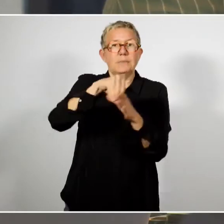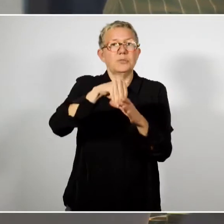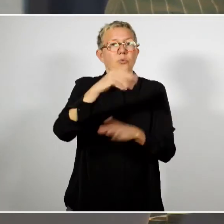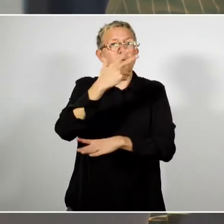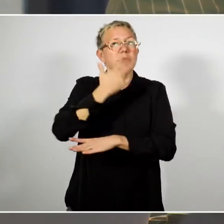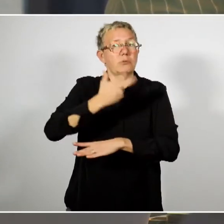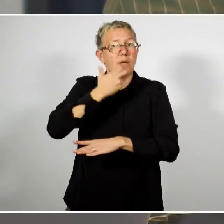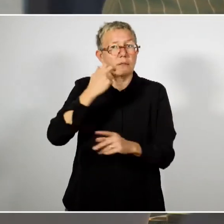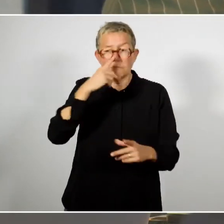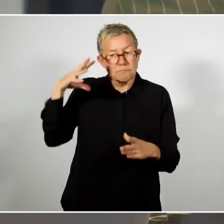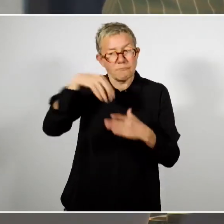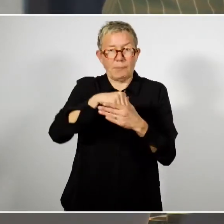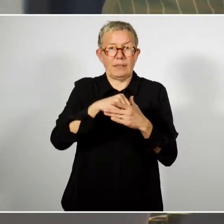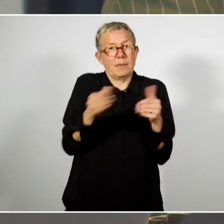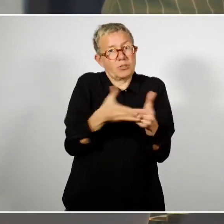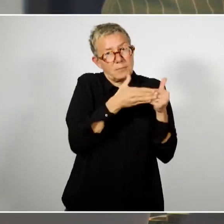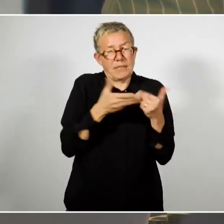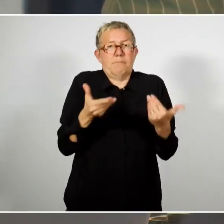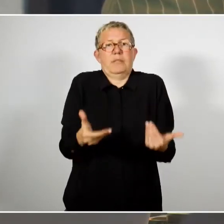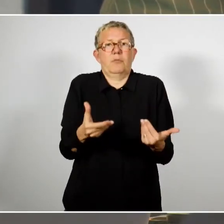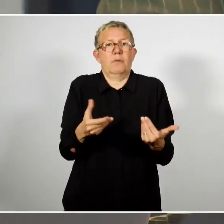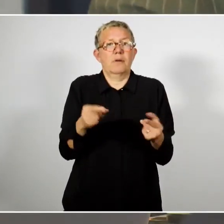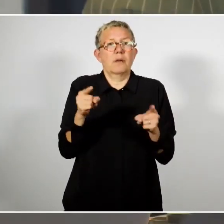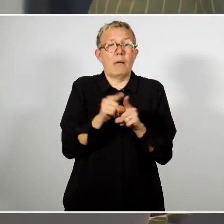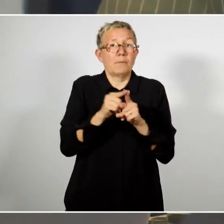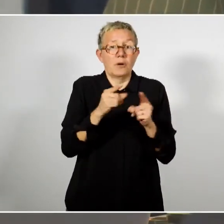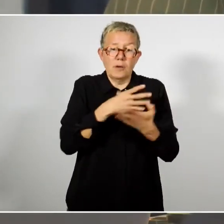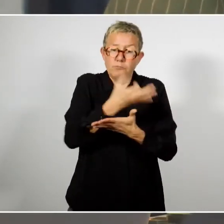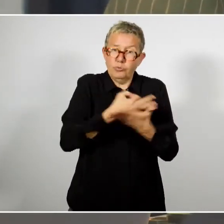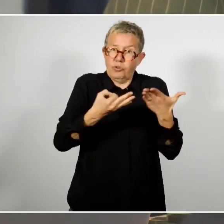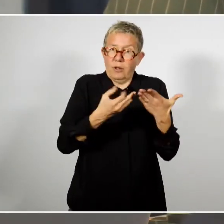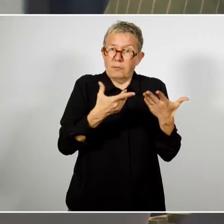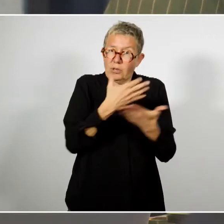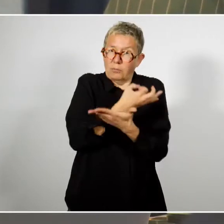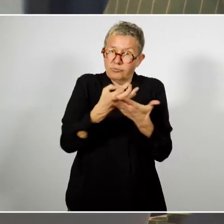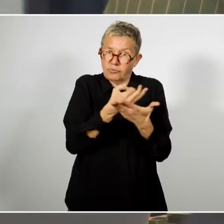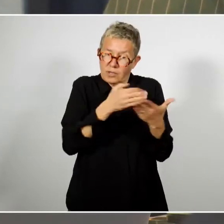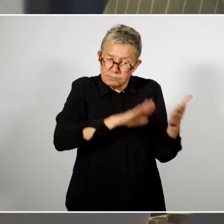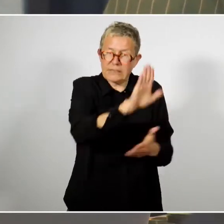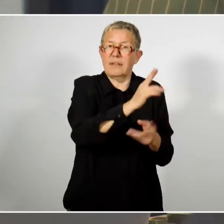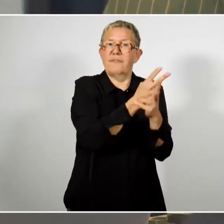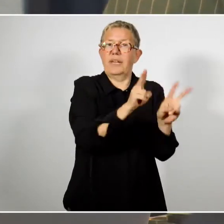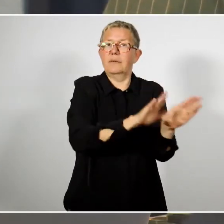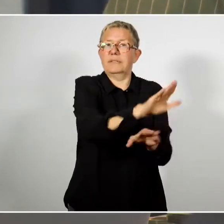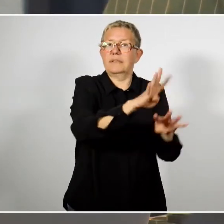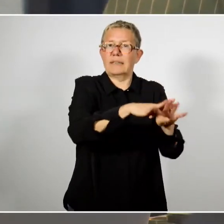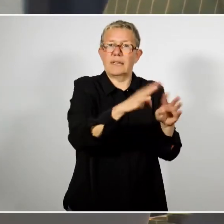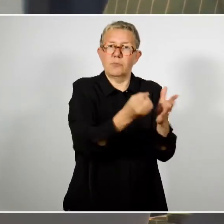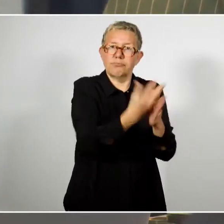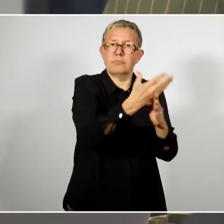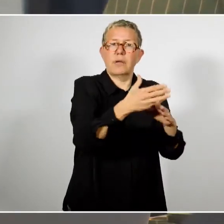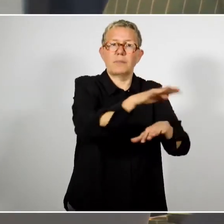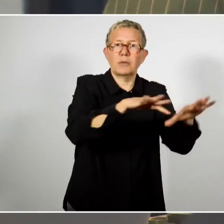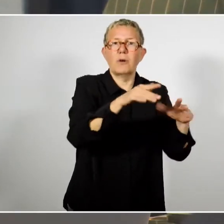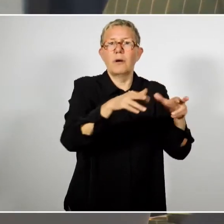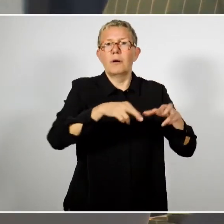désormais intégrés au champ de la proximité, tout comme il y a des budgets qui sont dès à présent dédiés aux communes et aux quartiers pour développer les aménagements cyclables,